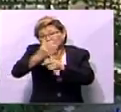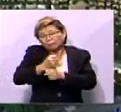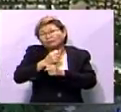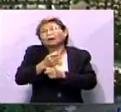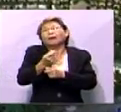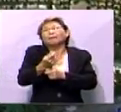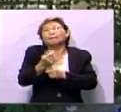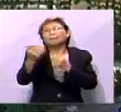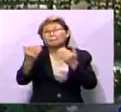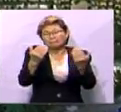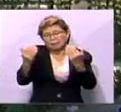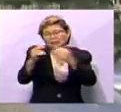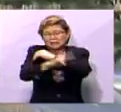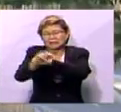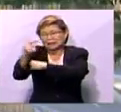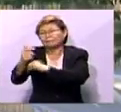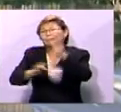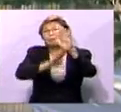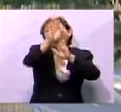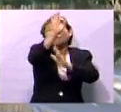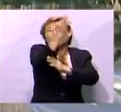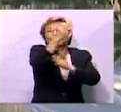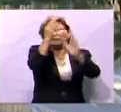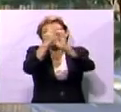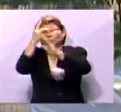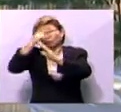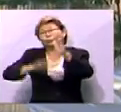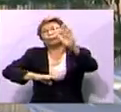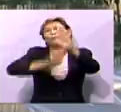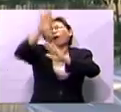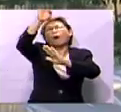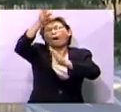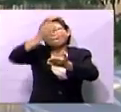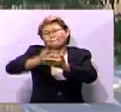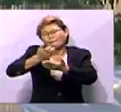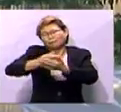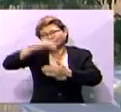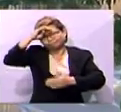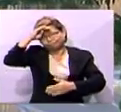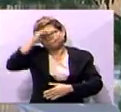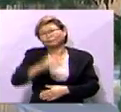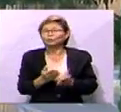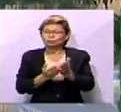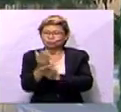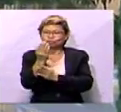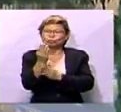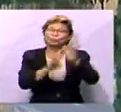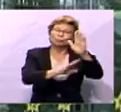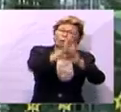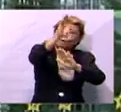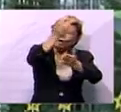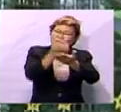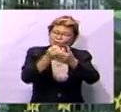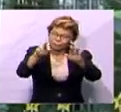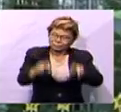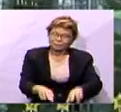berharga berbanding negeri lain. Pembangunan Forest City dibuat untuk meloncakkan pertumbuhan ekonomi Johor sekaligus membangunkan ekonomi